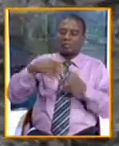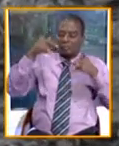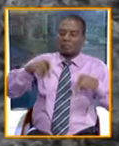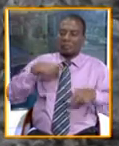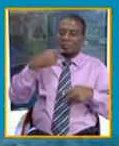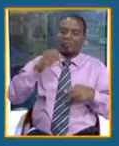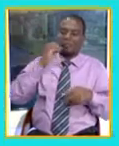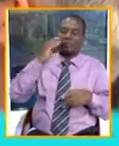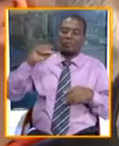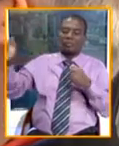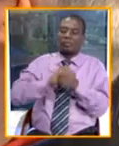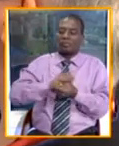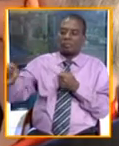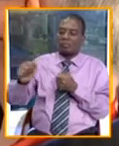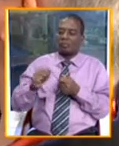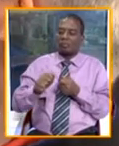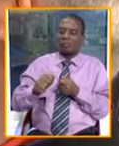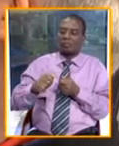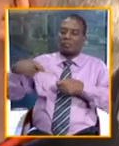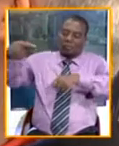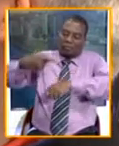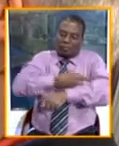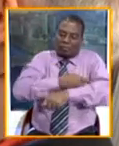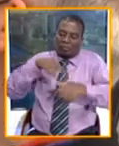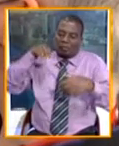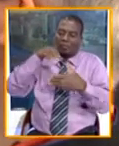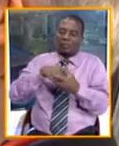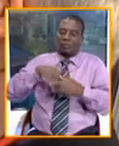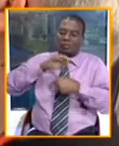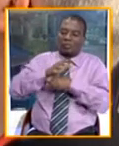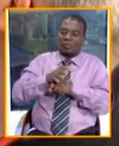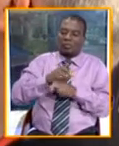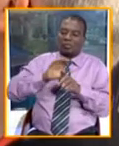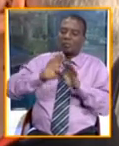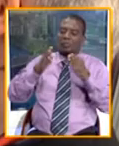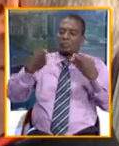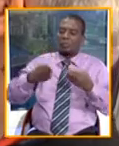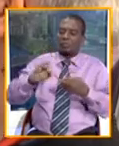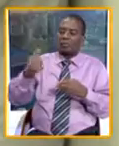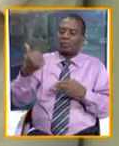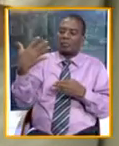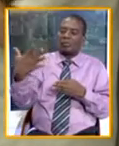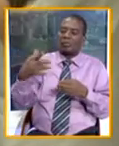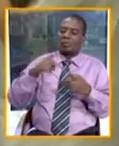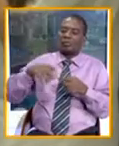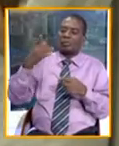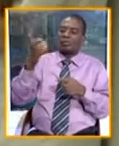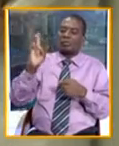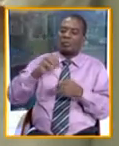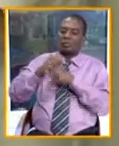ont été détruites. La vaccination contre la Covid est ouverte aux 12-17 ans en France depuis ce